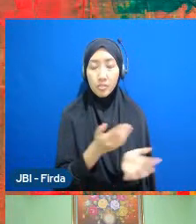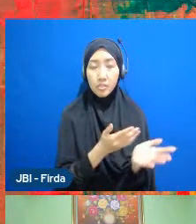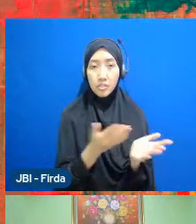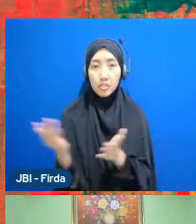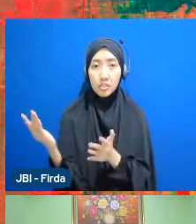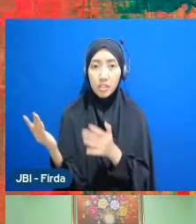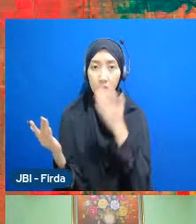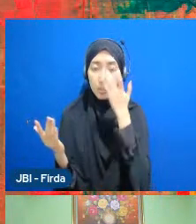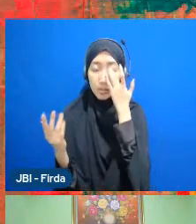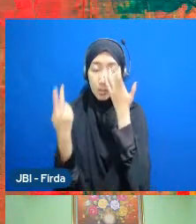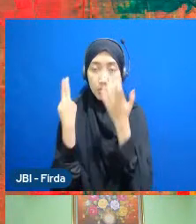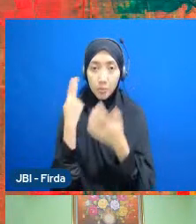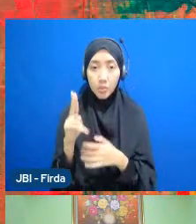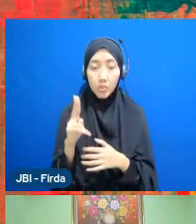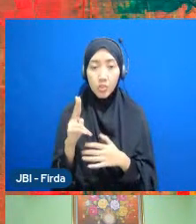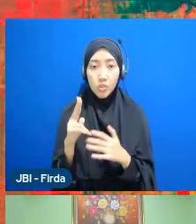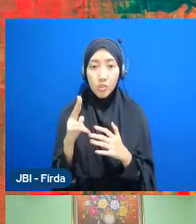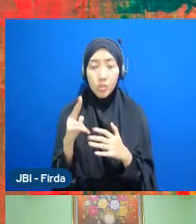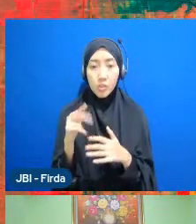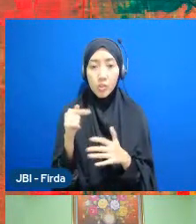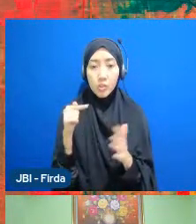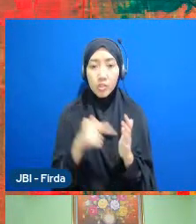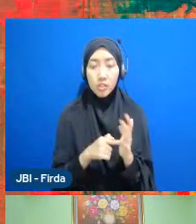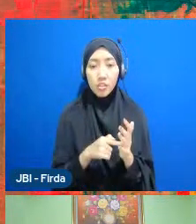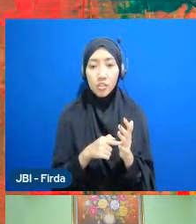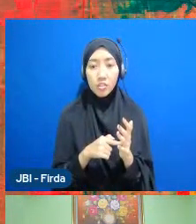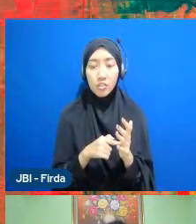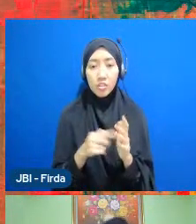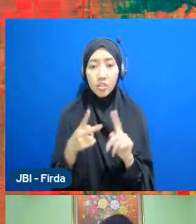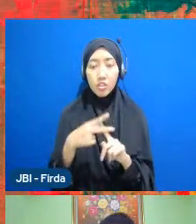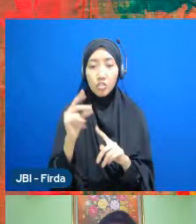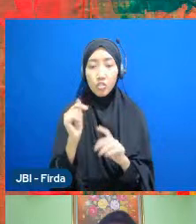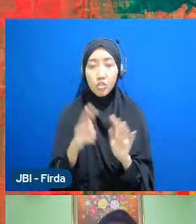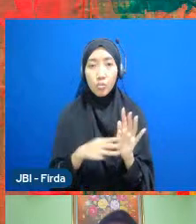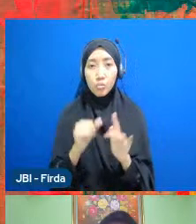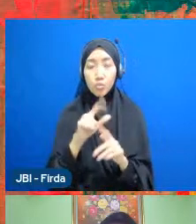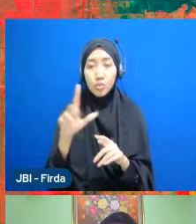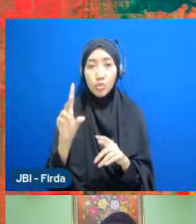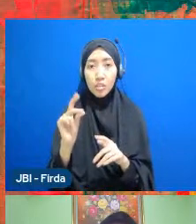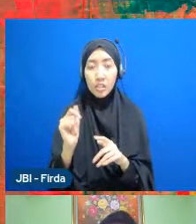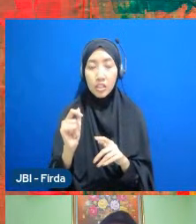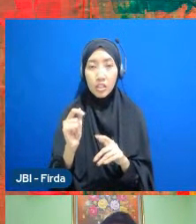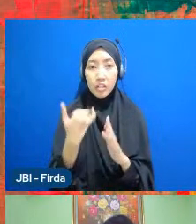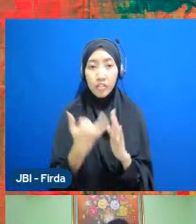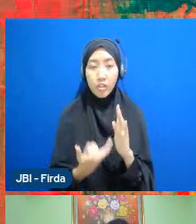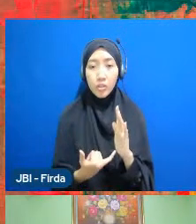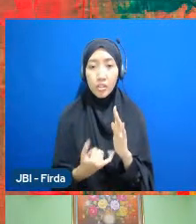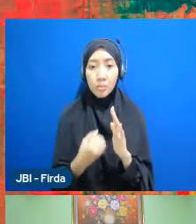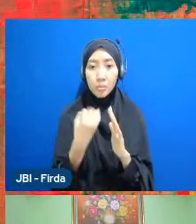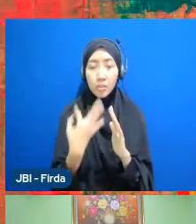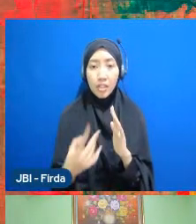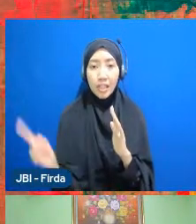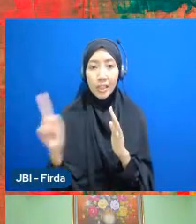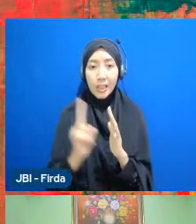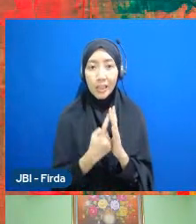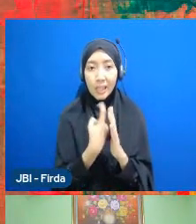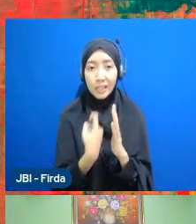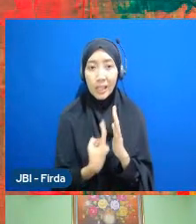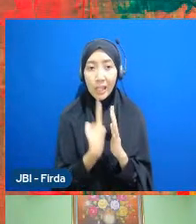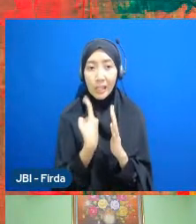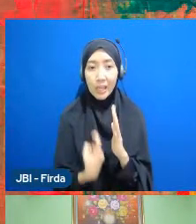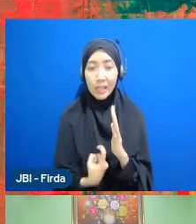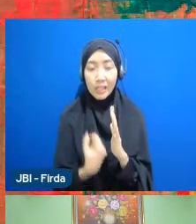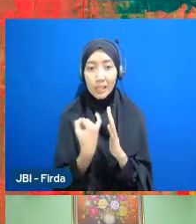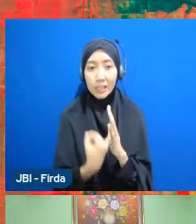untuk klik formulir instrumen evaluasi ini ada beberapa pertanyaan yang harus sahabat